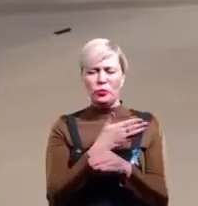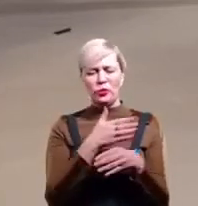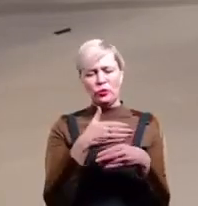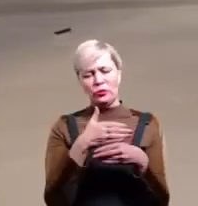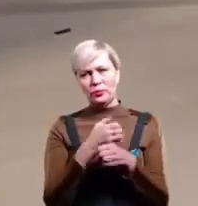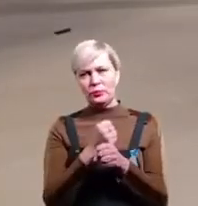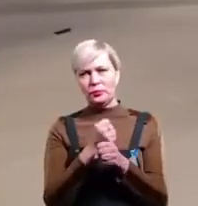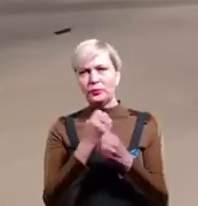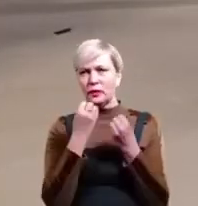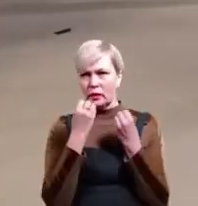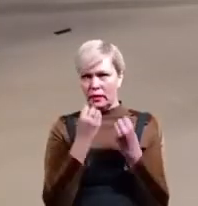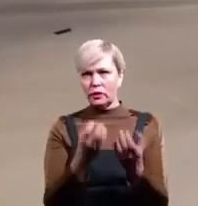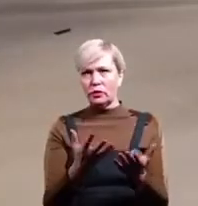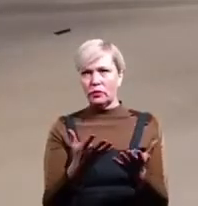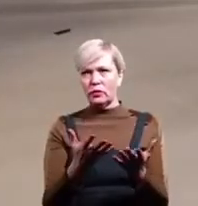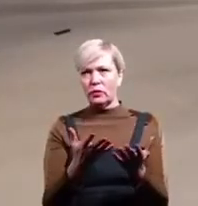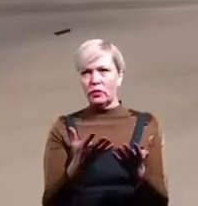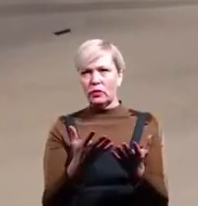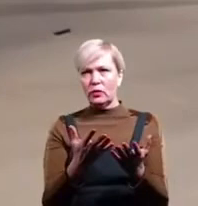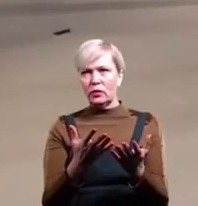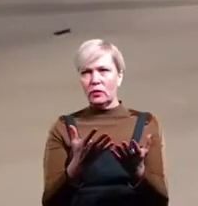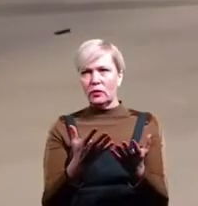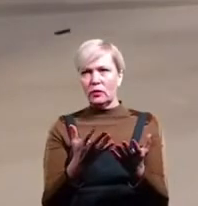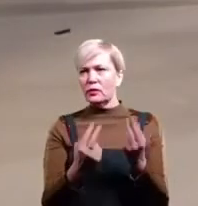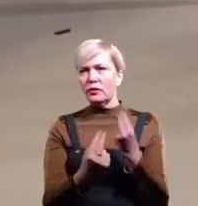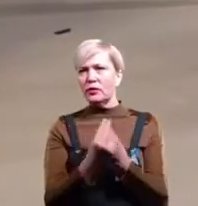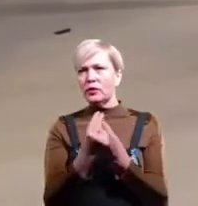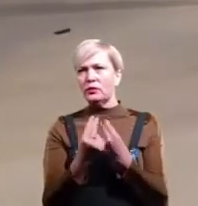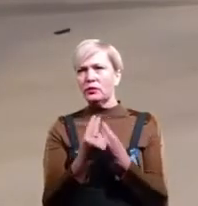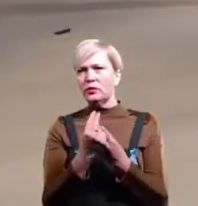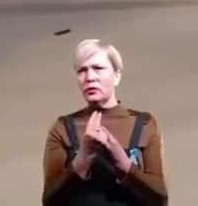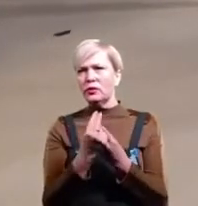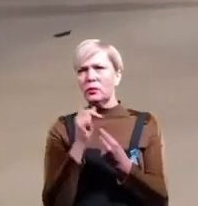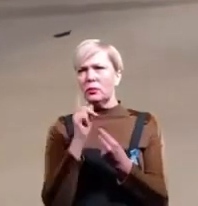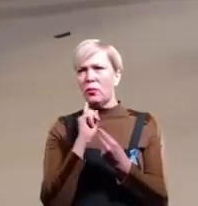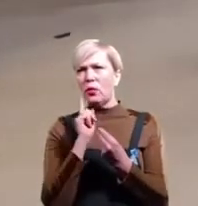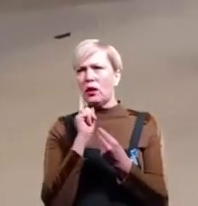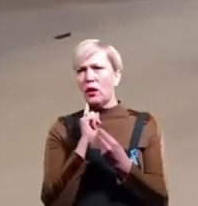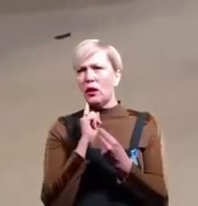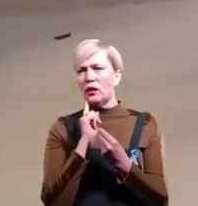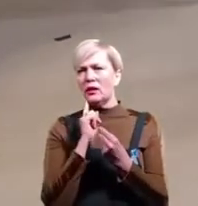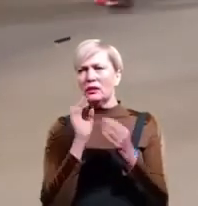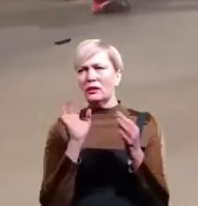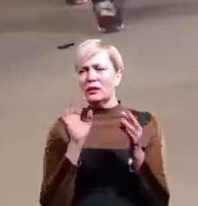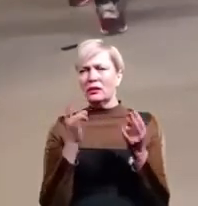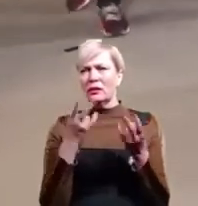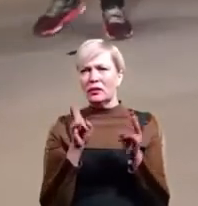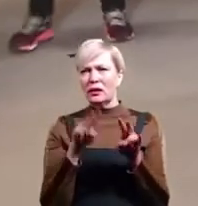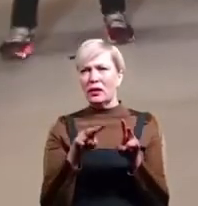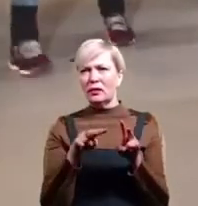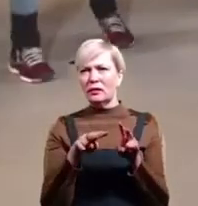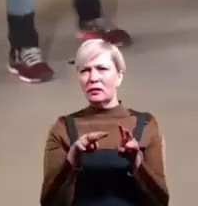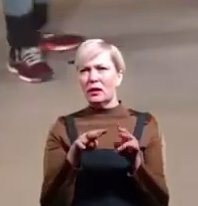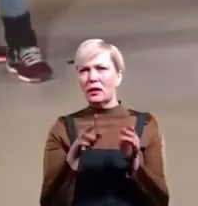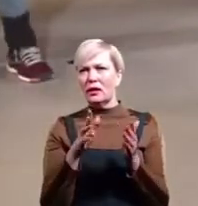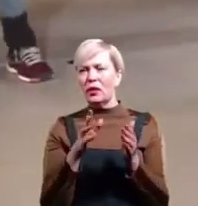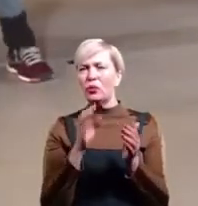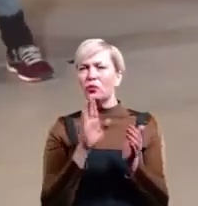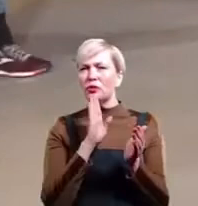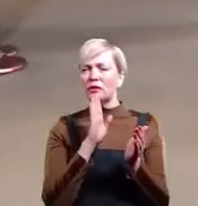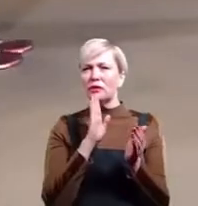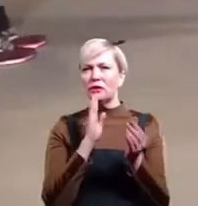Хорошо? Не учи. Ничего не учи пока. Мы делаем по ходу, у девочек будет проще. Вы